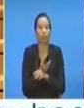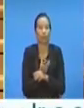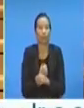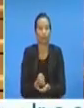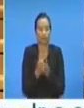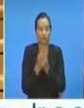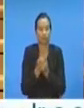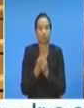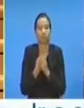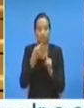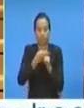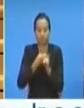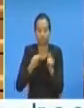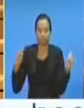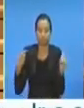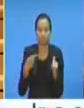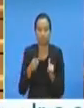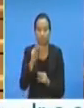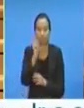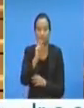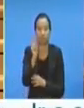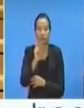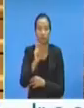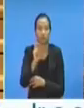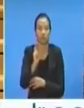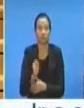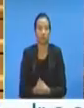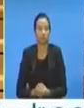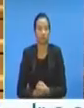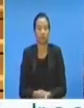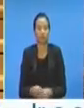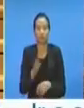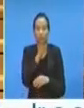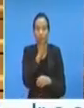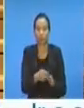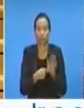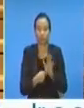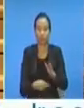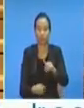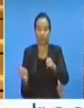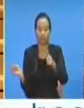วนั้นตัวอย่างถัดมาครับกัดแล้วคราวนี้ได้รับบาดเจ็บ